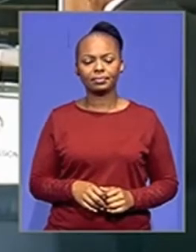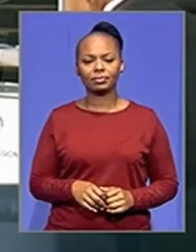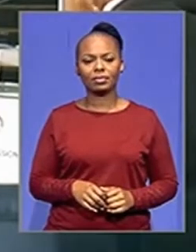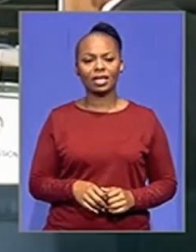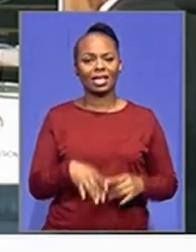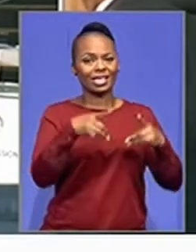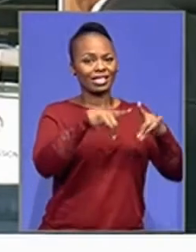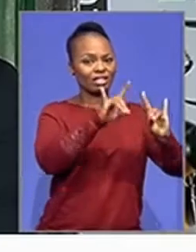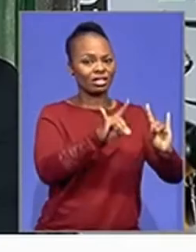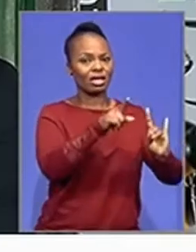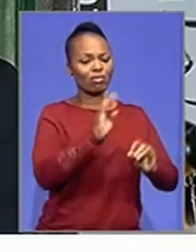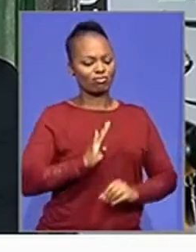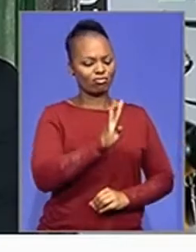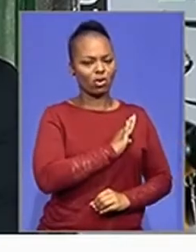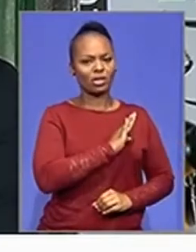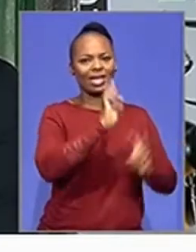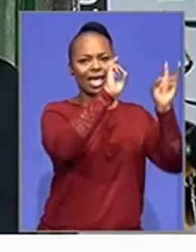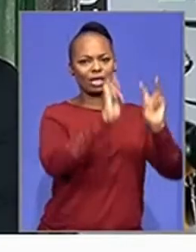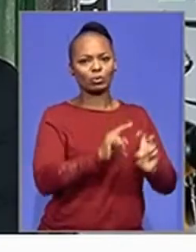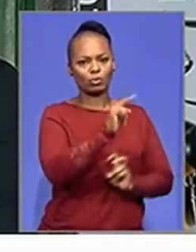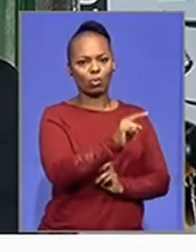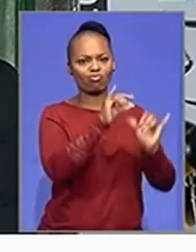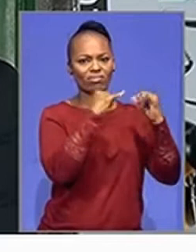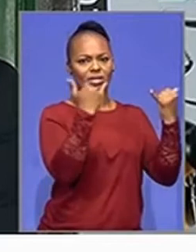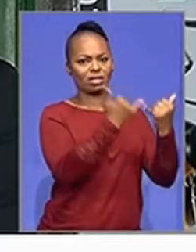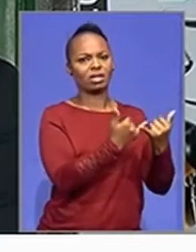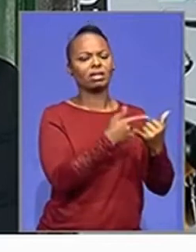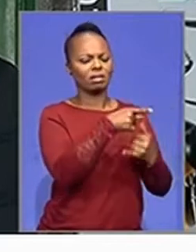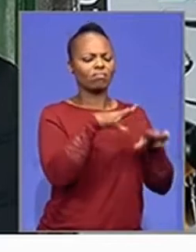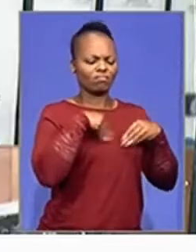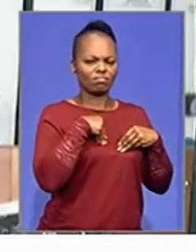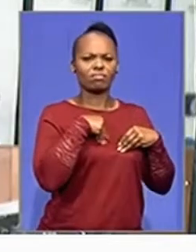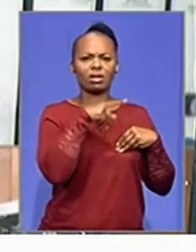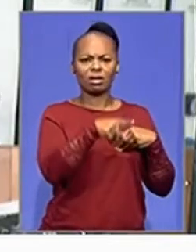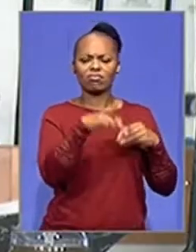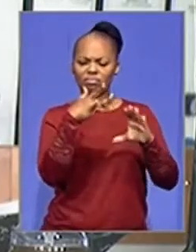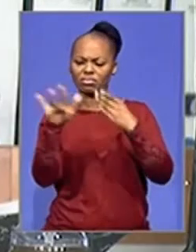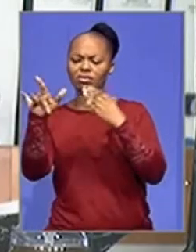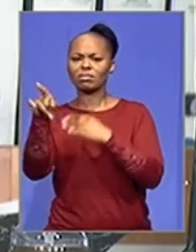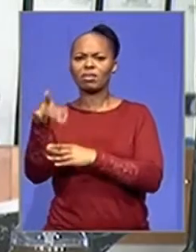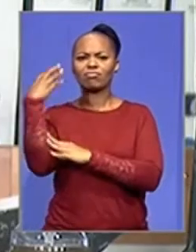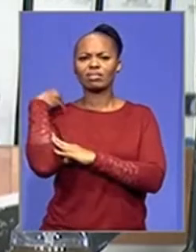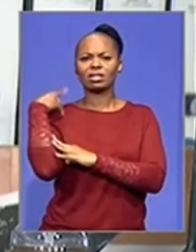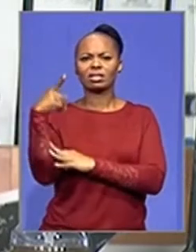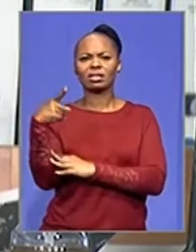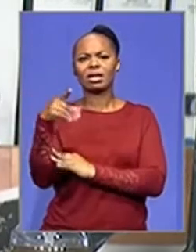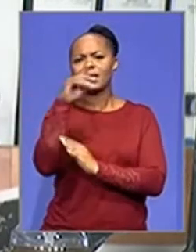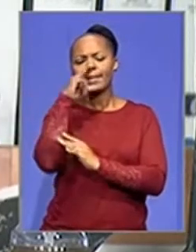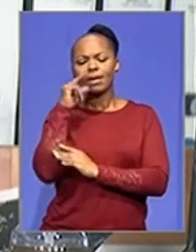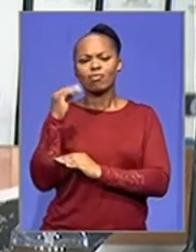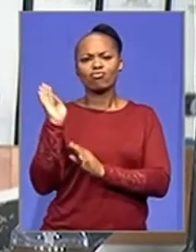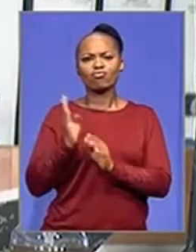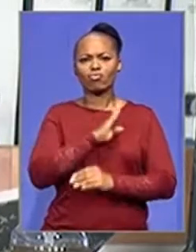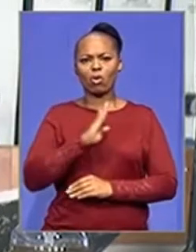Modulasetulo wa peleng wa poto ya Eskom Tsotsi o dumela gore o ile a nea tona maina a maloko a poto a wa hlamilwego ke